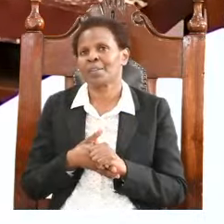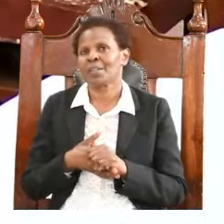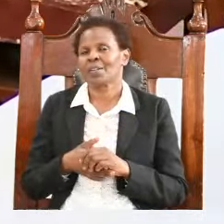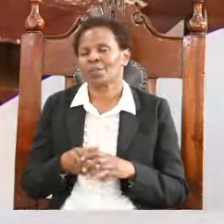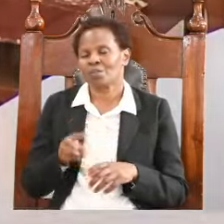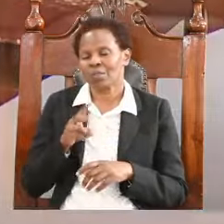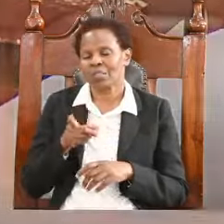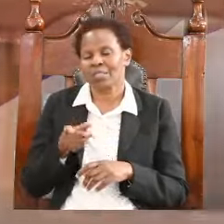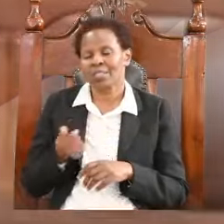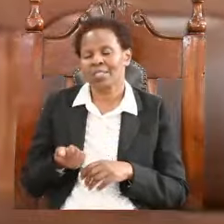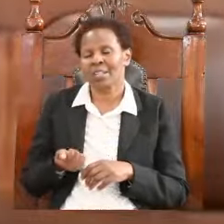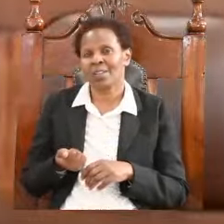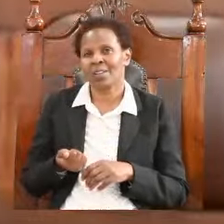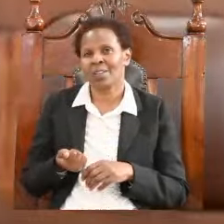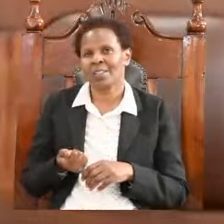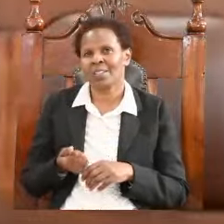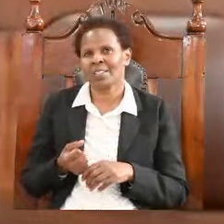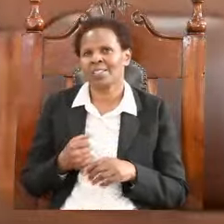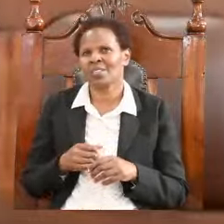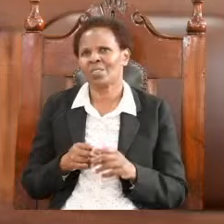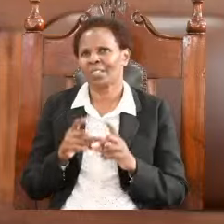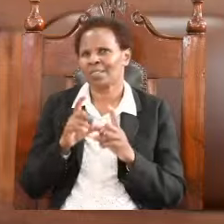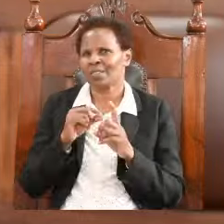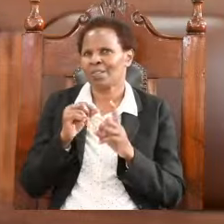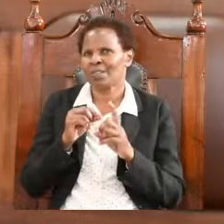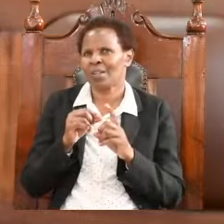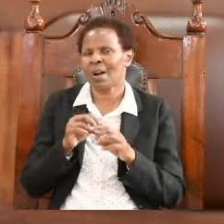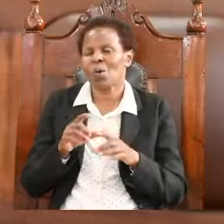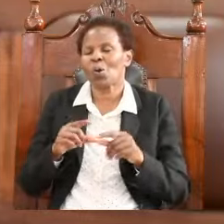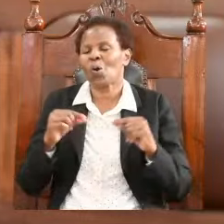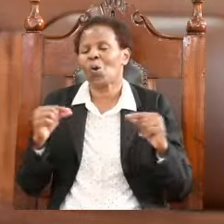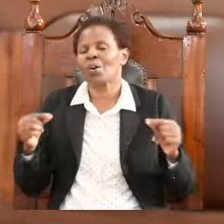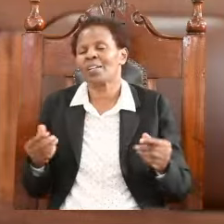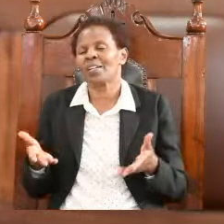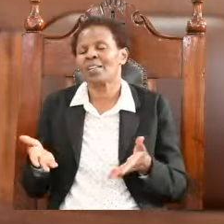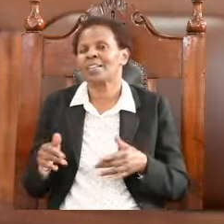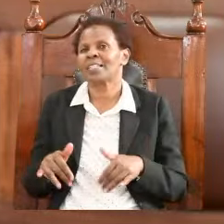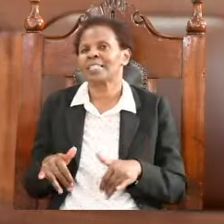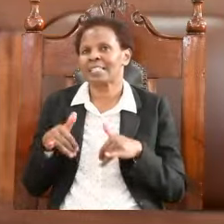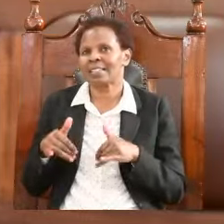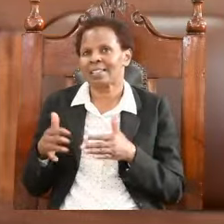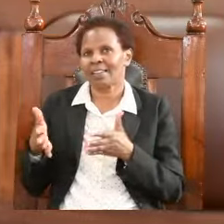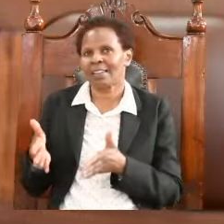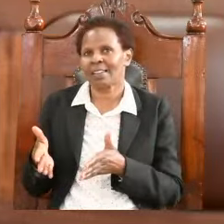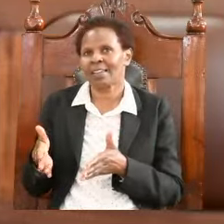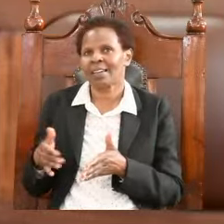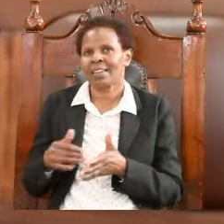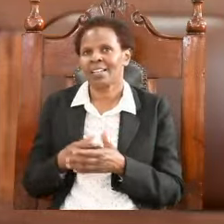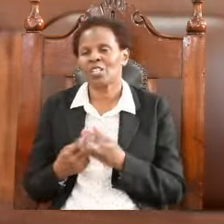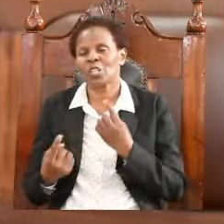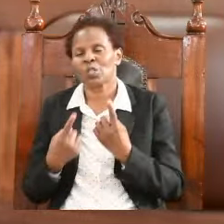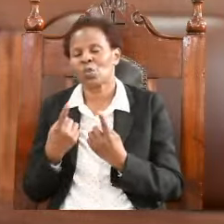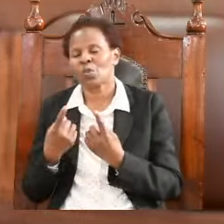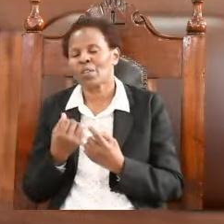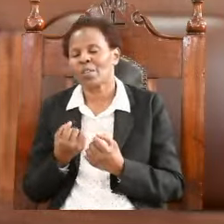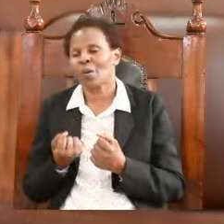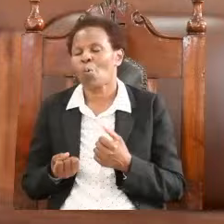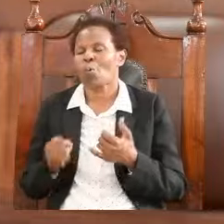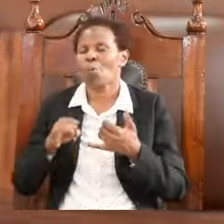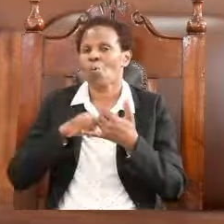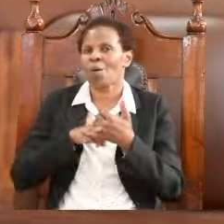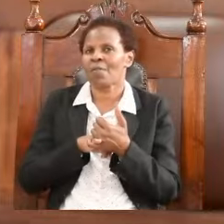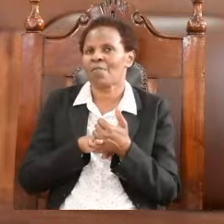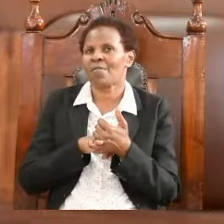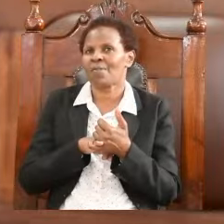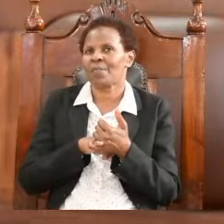muiretu uyu tutiiritwo ni kiugo kia ngai aikarire ihinda riigana atia nigetha acoke arie na mutumia wa Naaman